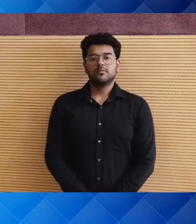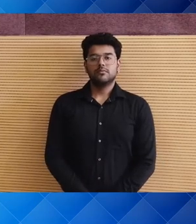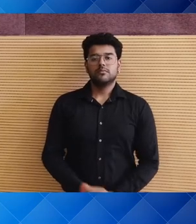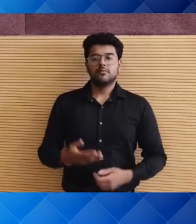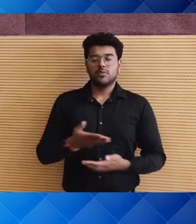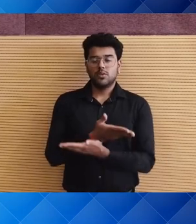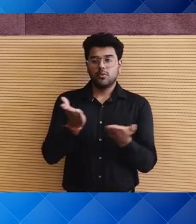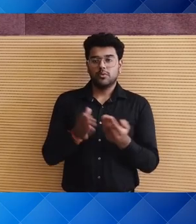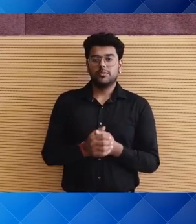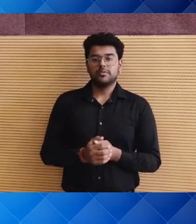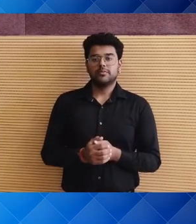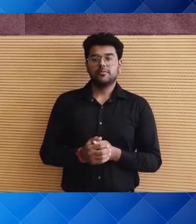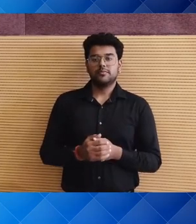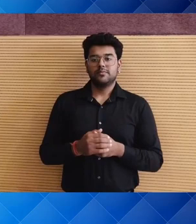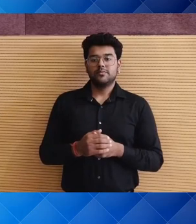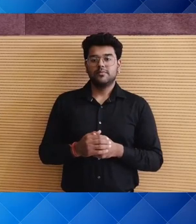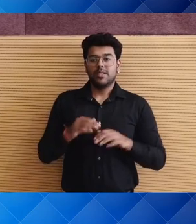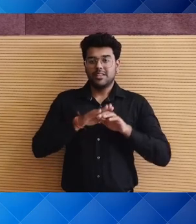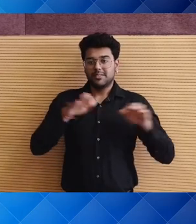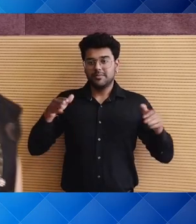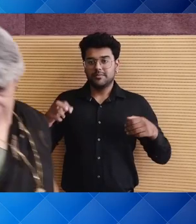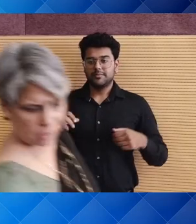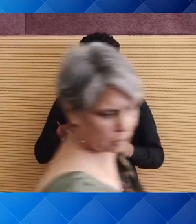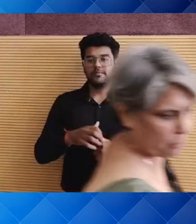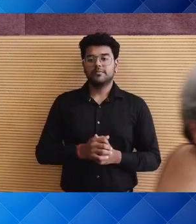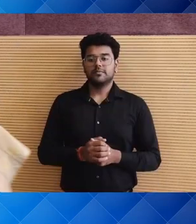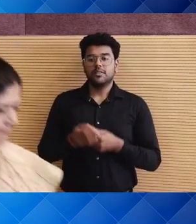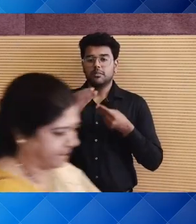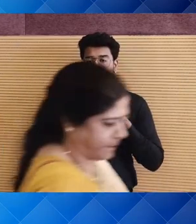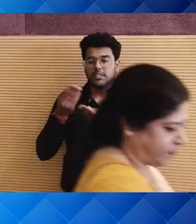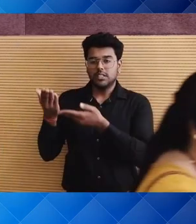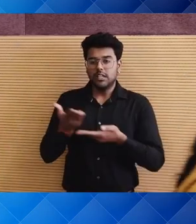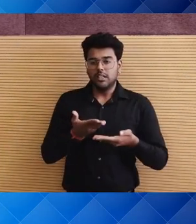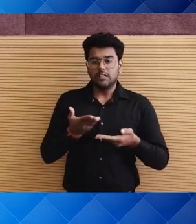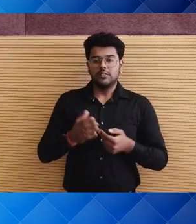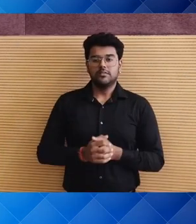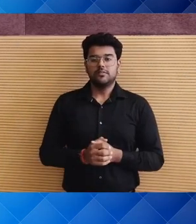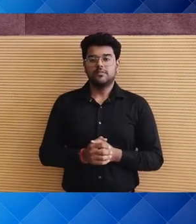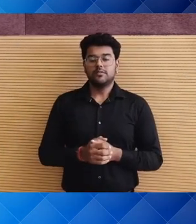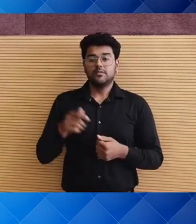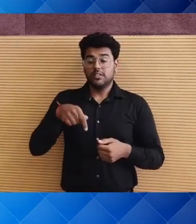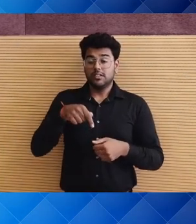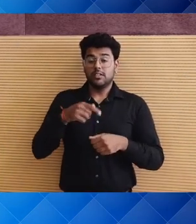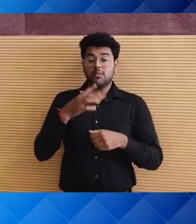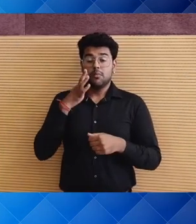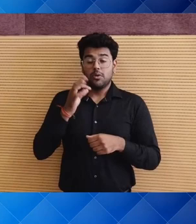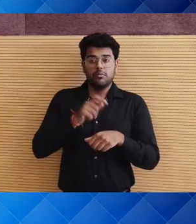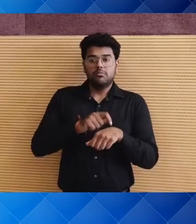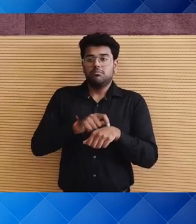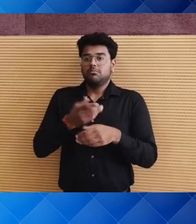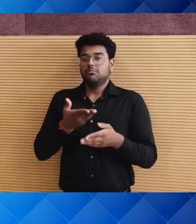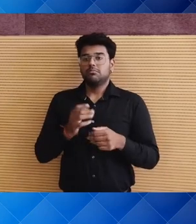आप सब लोग भी मंच पर आने की कृपा करें और हमारे इस बहुप्रतीक्षित क्षण